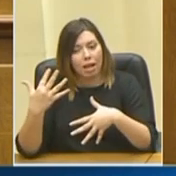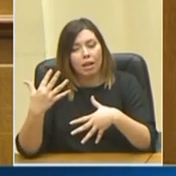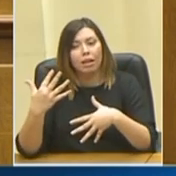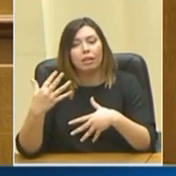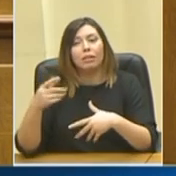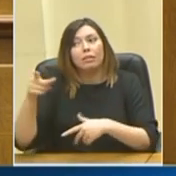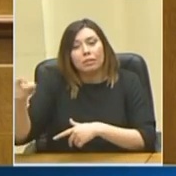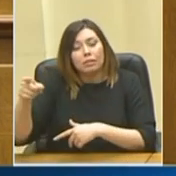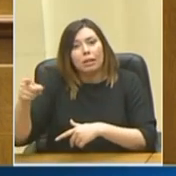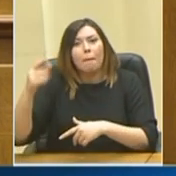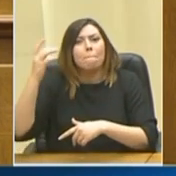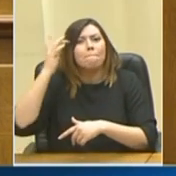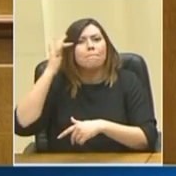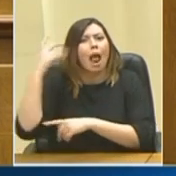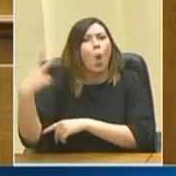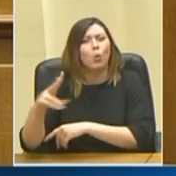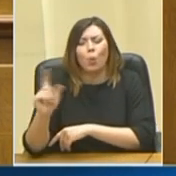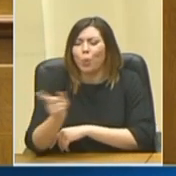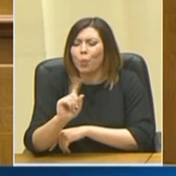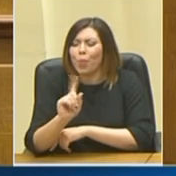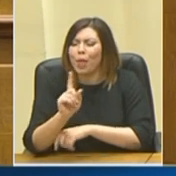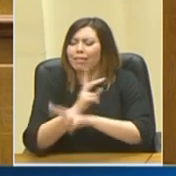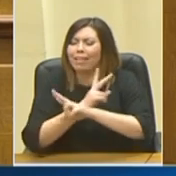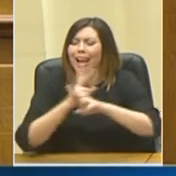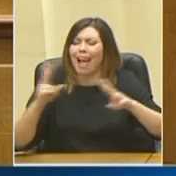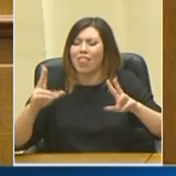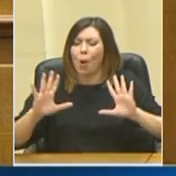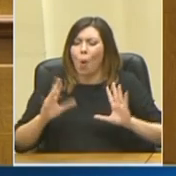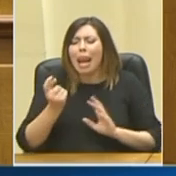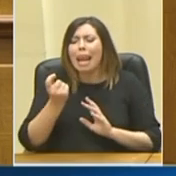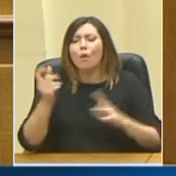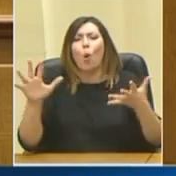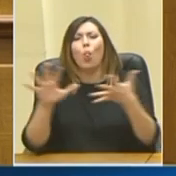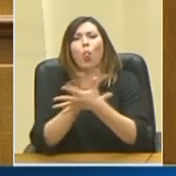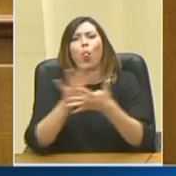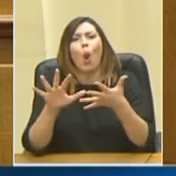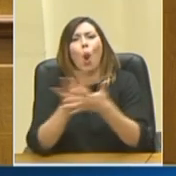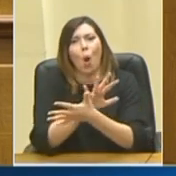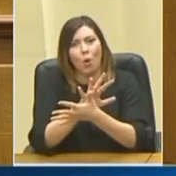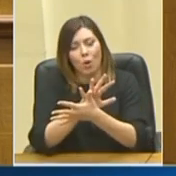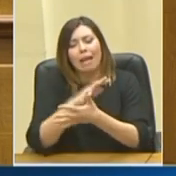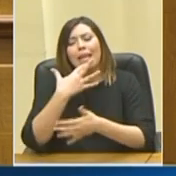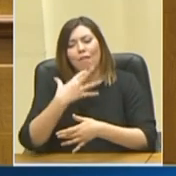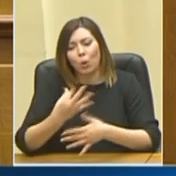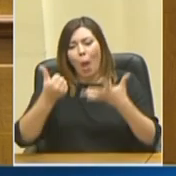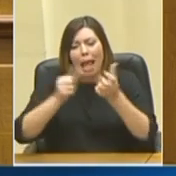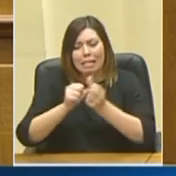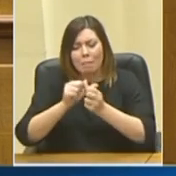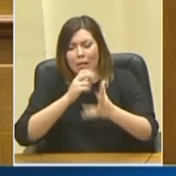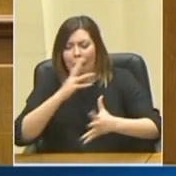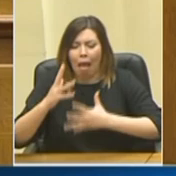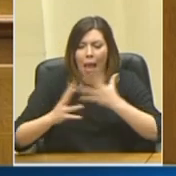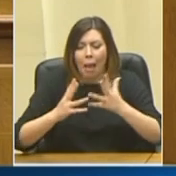το μυαλό του δεν ήταν τόσο καθαρό και καθάρισε περί το τέλος του πρώτου εξαμήνου